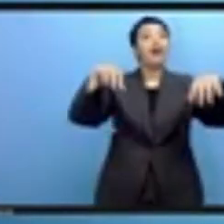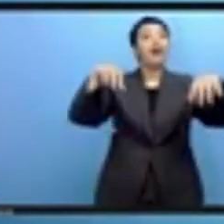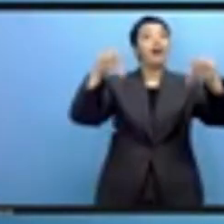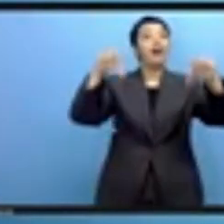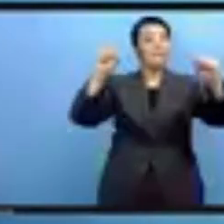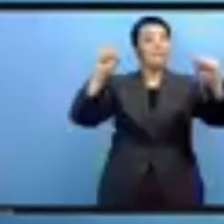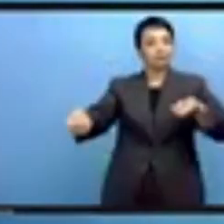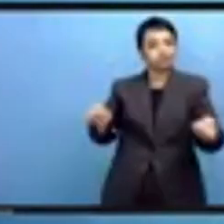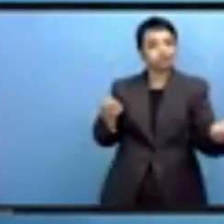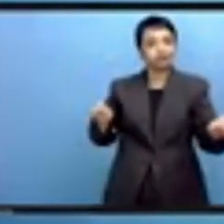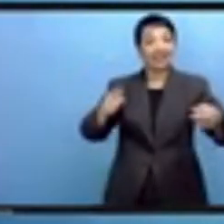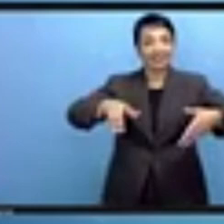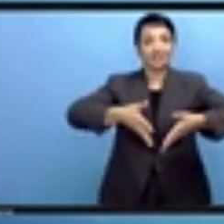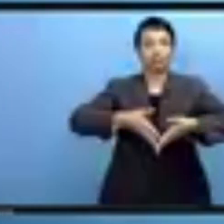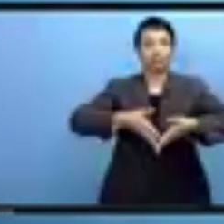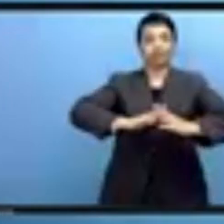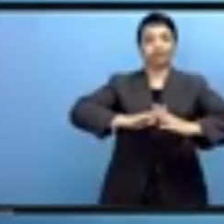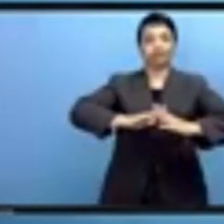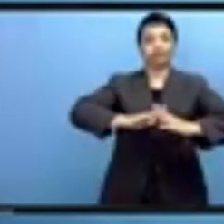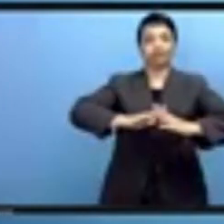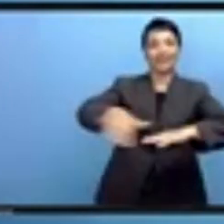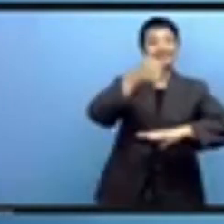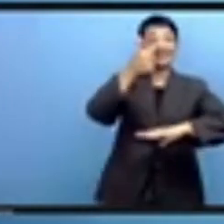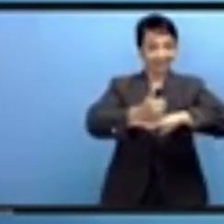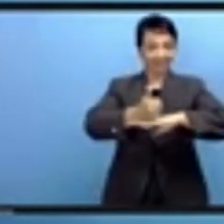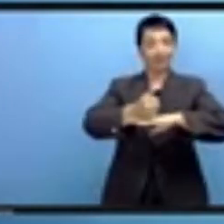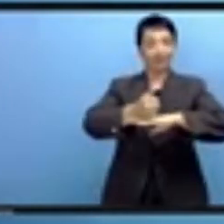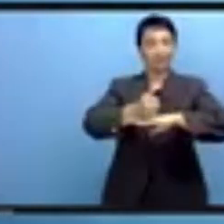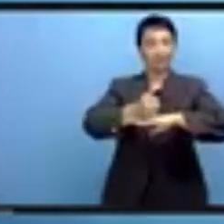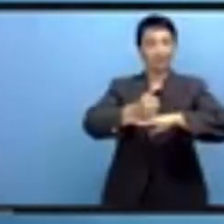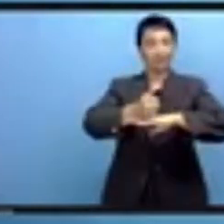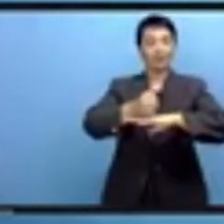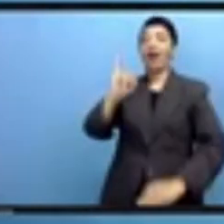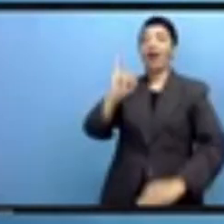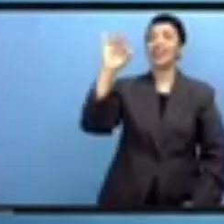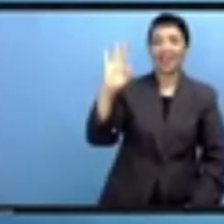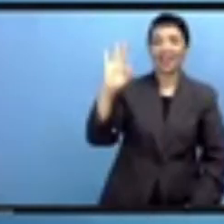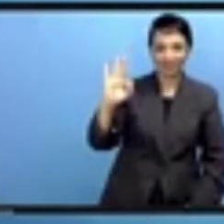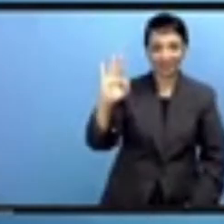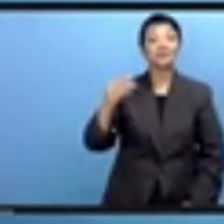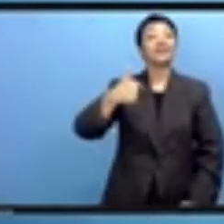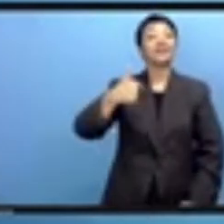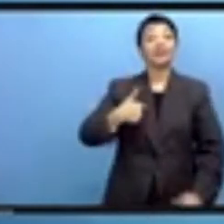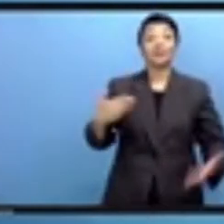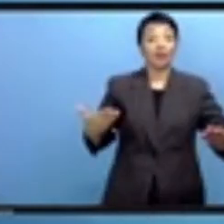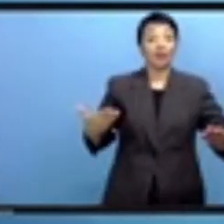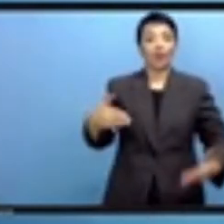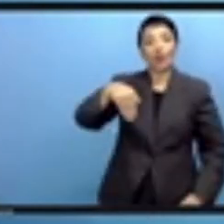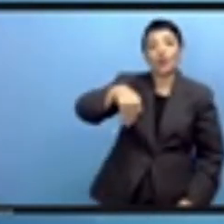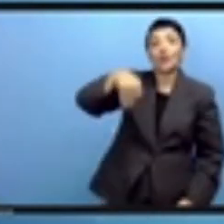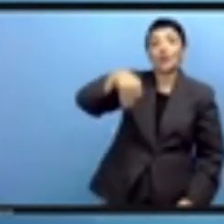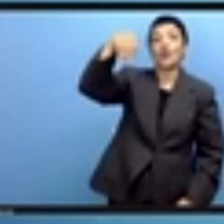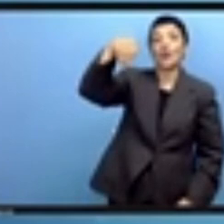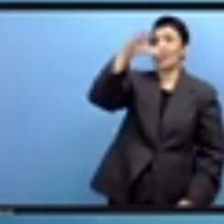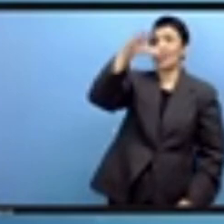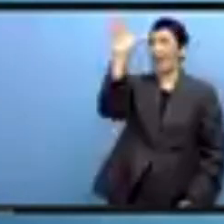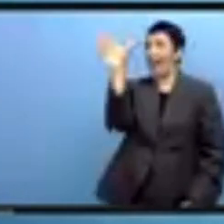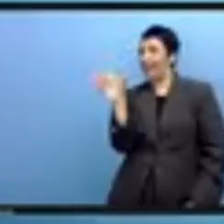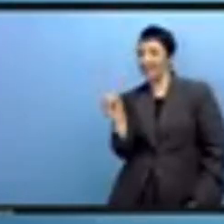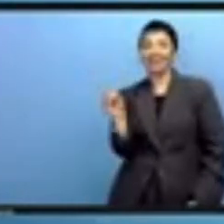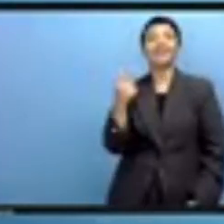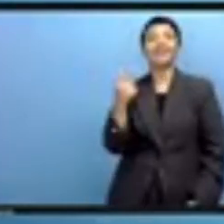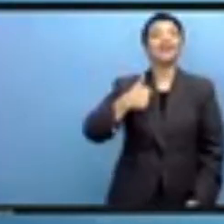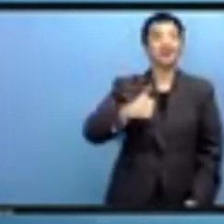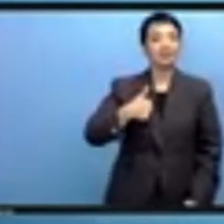会的大会。那么当时呢，那也是那一次这个全球的峰会呢，也是创造